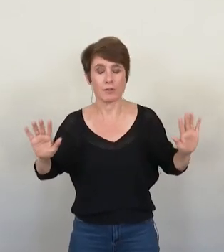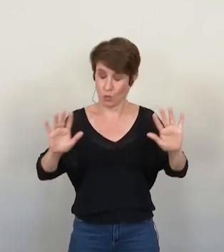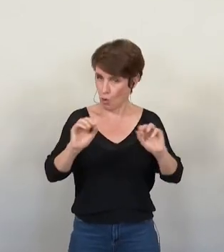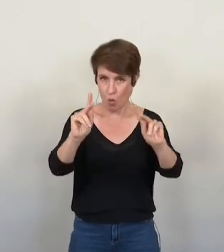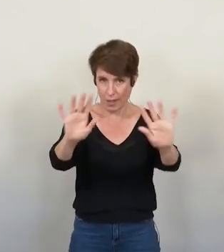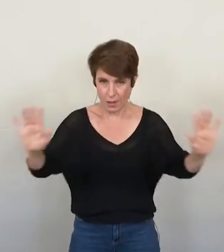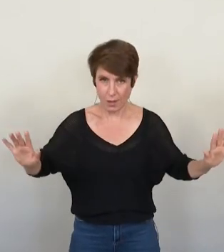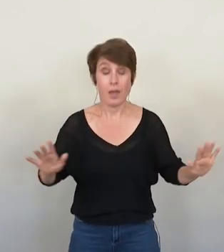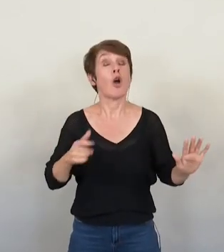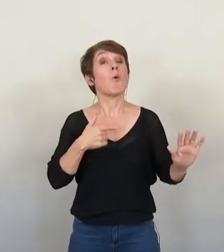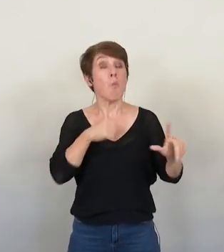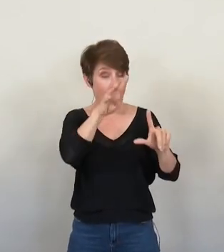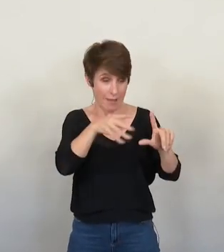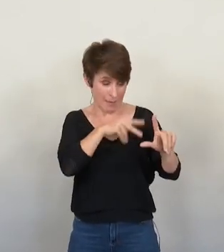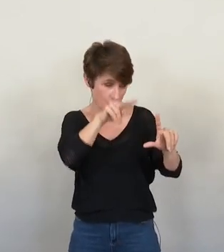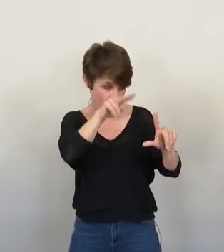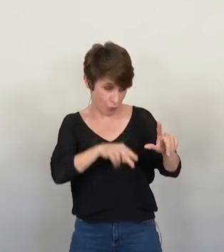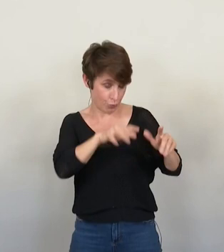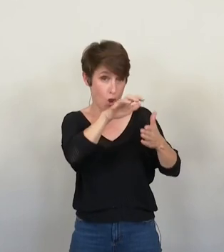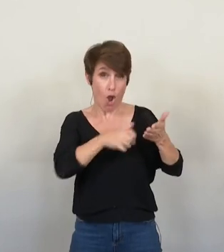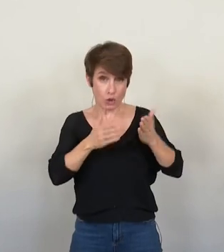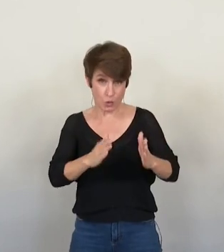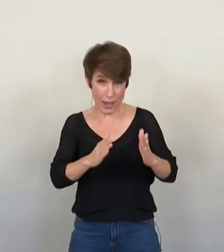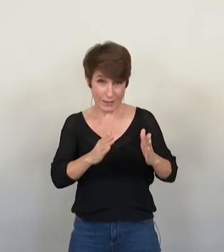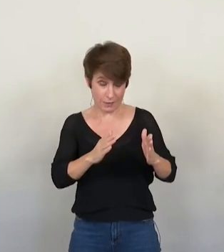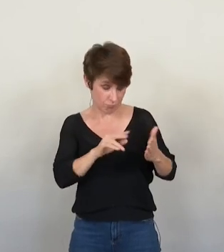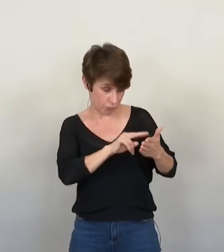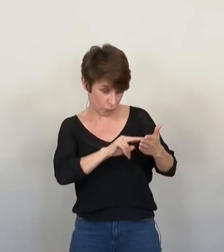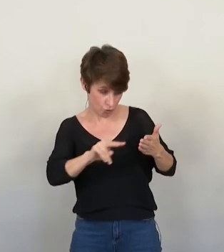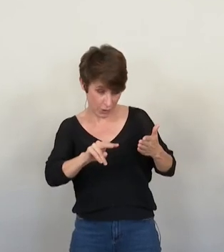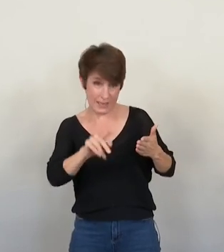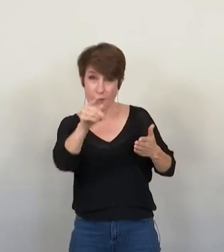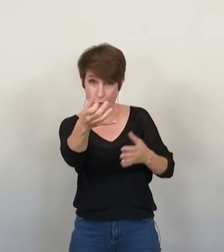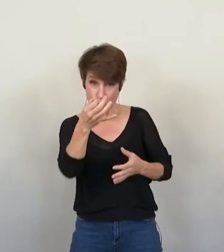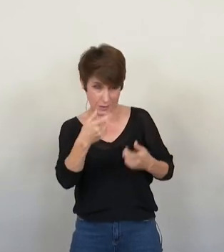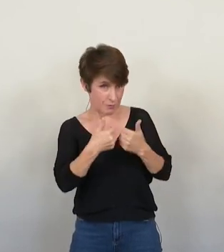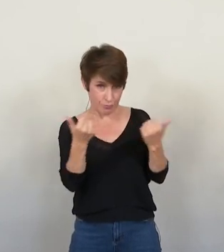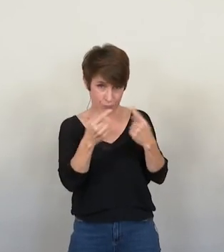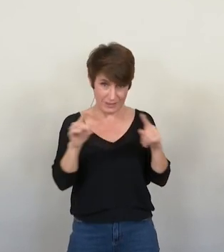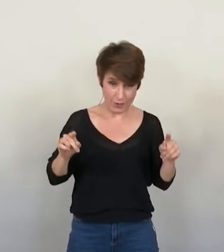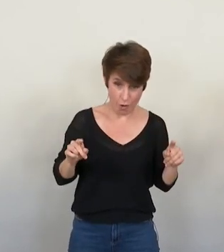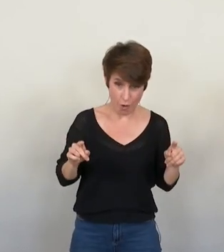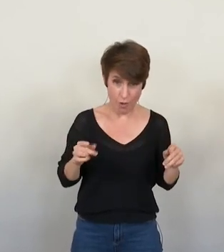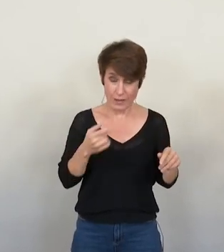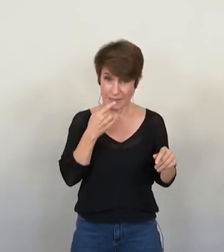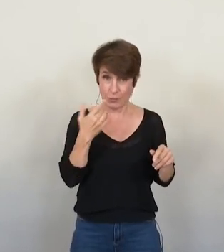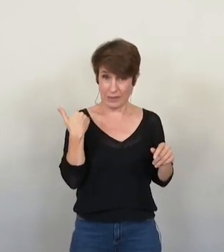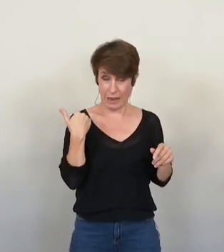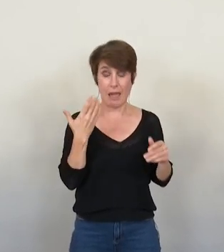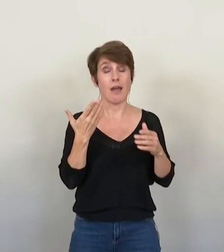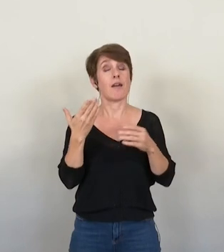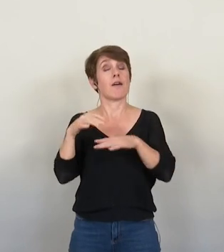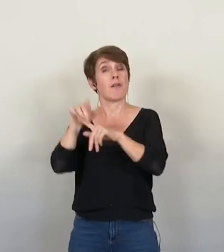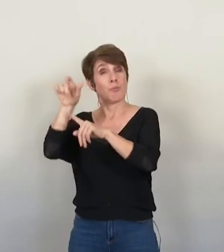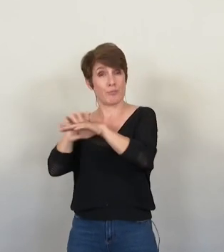tableau sur le rendu acte ça n'est pas ce que vous dites il est écrit la ville de Grenoble est autorisée à esté en justice dans la requête déposée devant le tribunal de